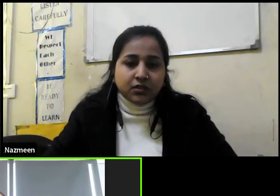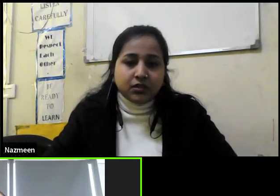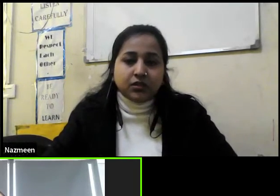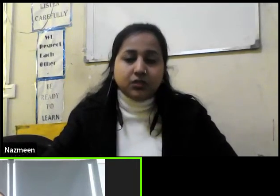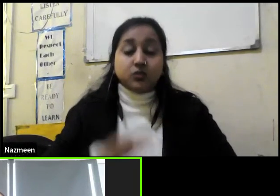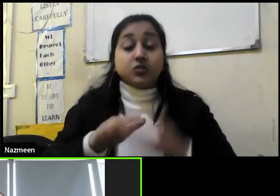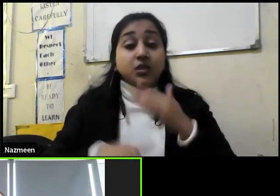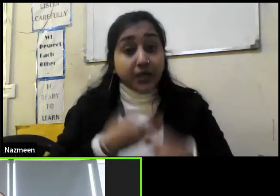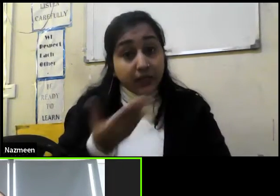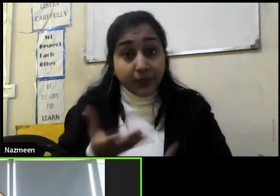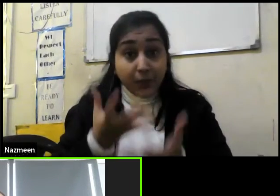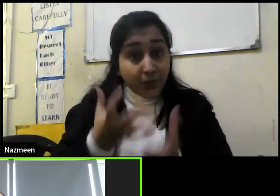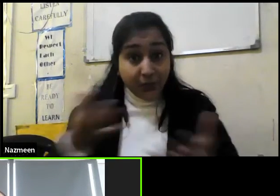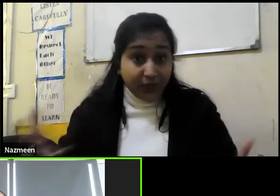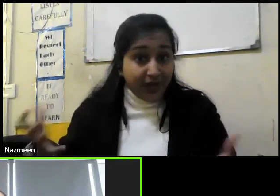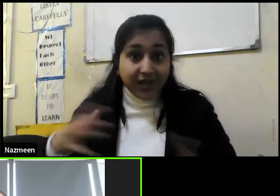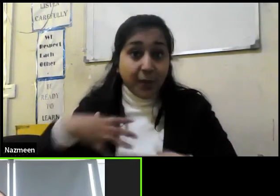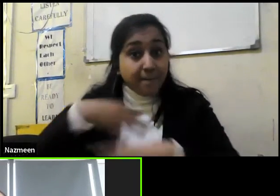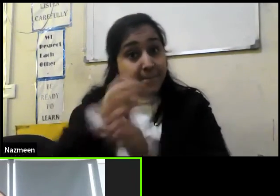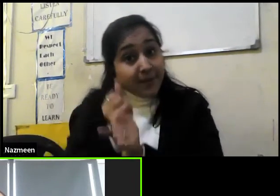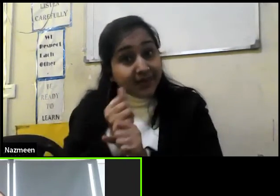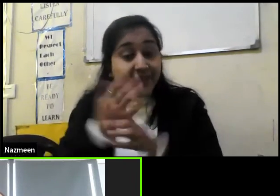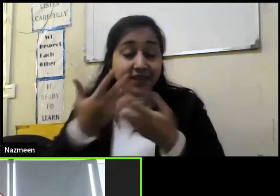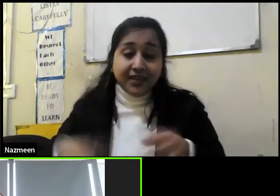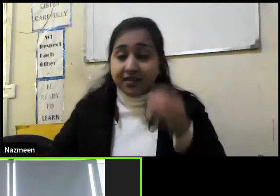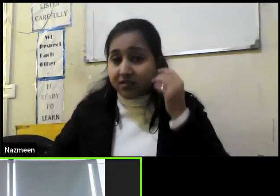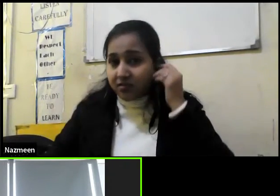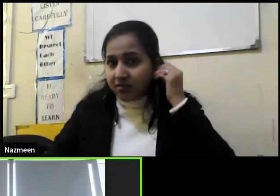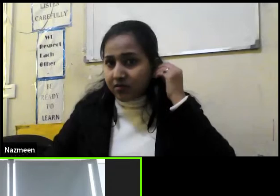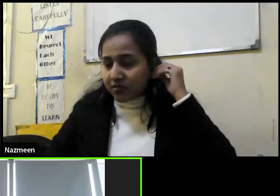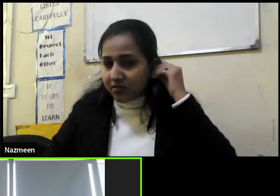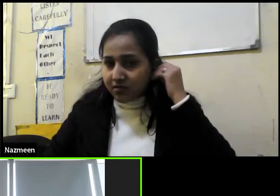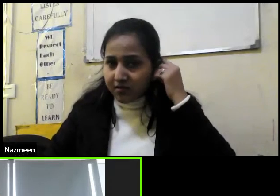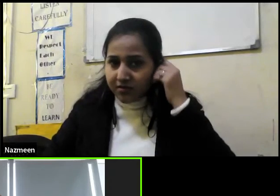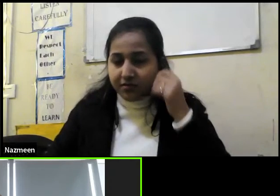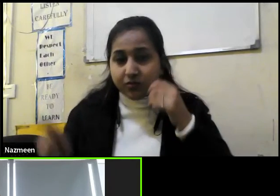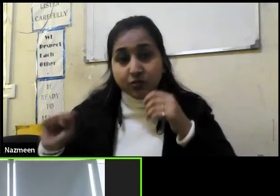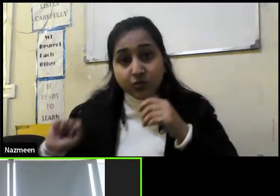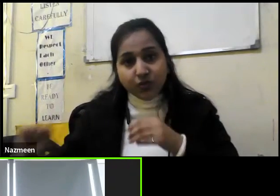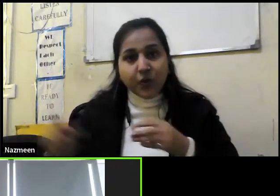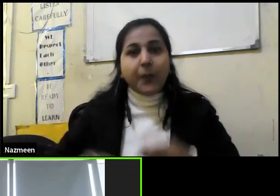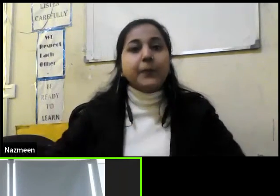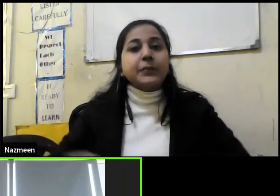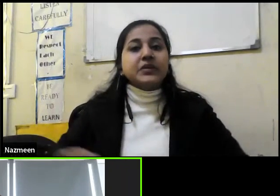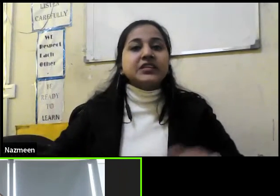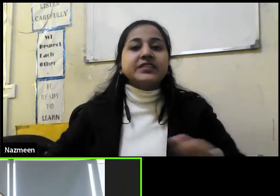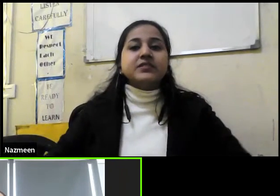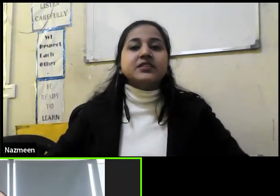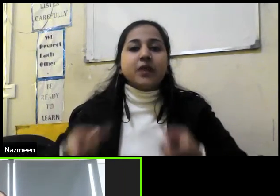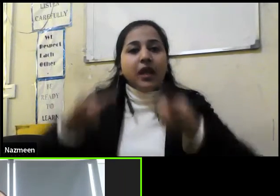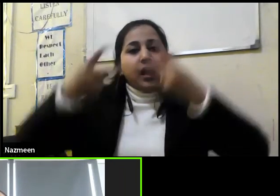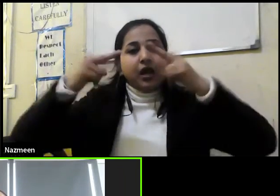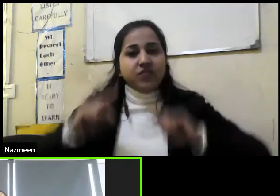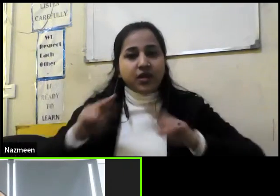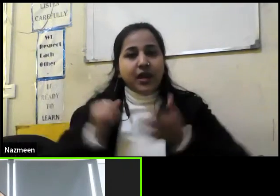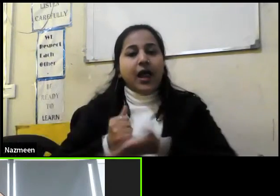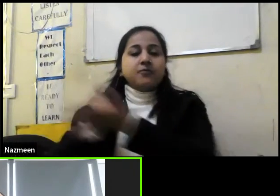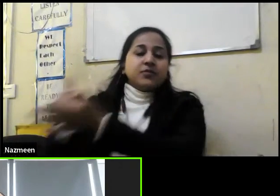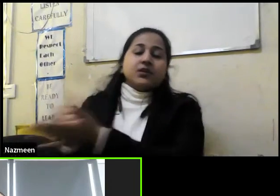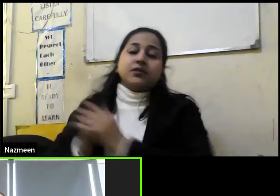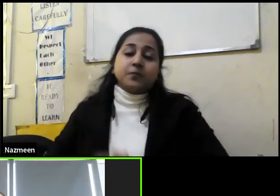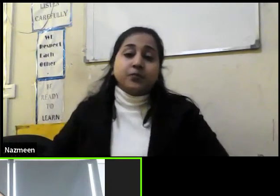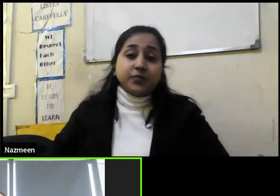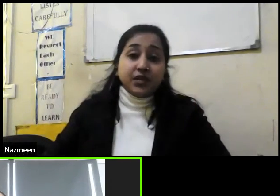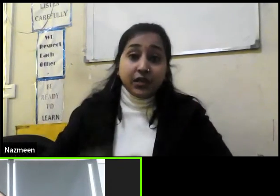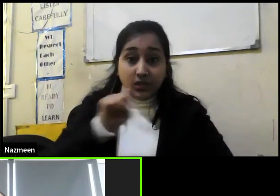प्रोडक्ट बन गया और कमर्शियल लॉन्च करना है, तो उसको हम बिजनेस में कन्वर्ट करने के लिए हेल्प करते हैं. और उसके लिए 1